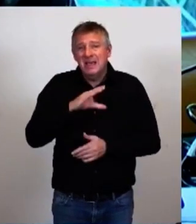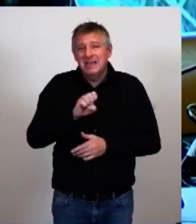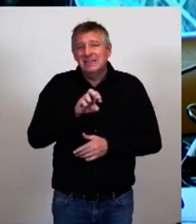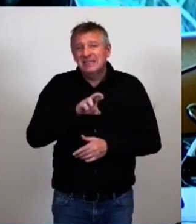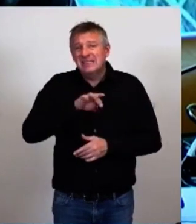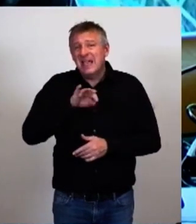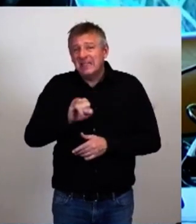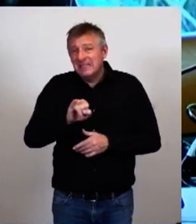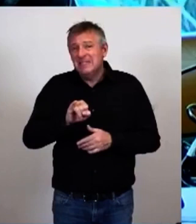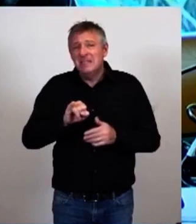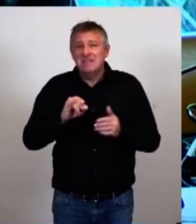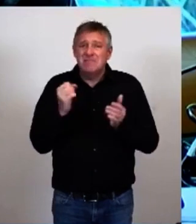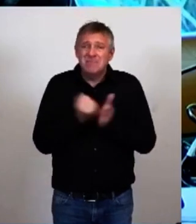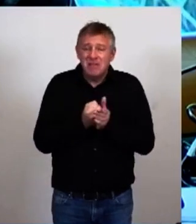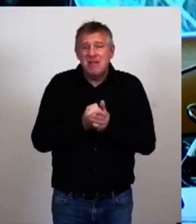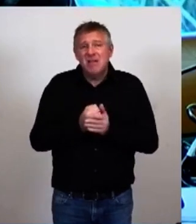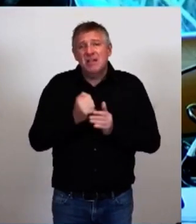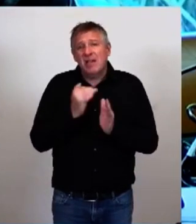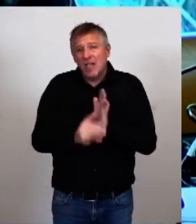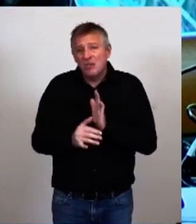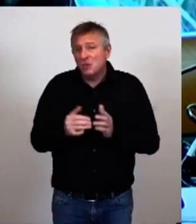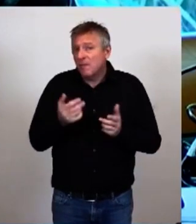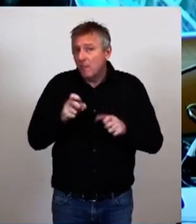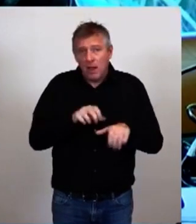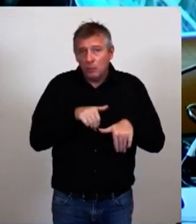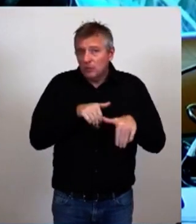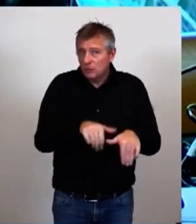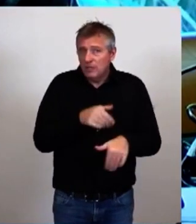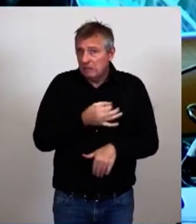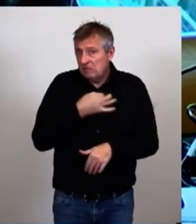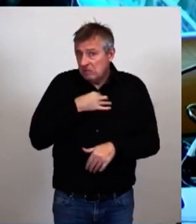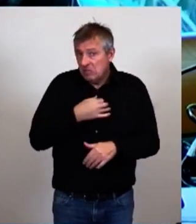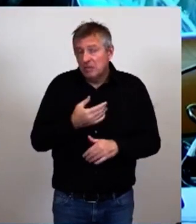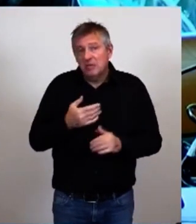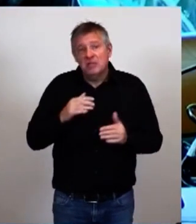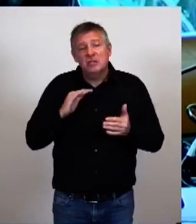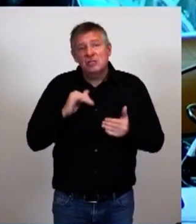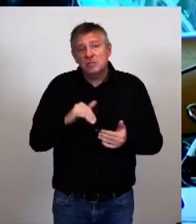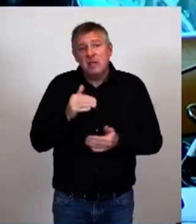celui qui le remplacera aura aussi à cœur